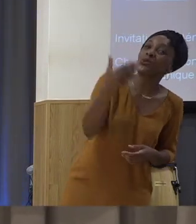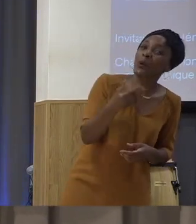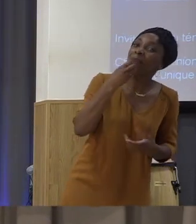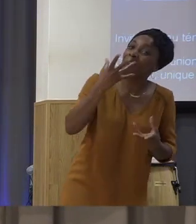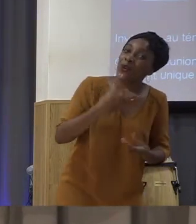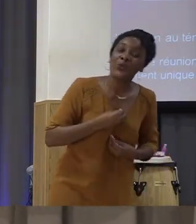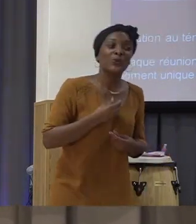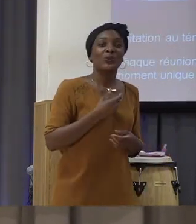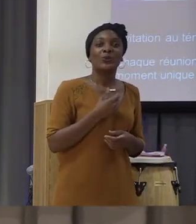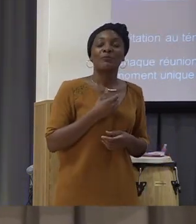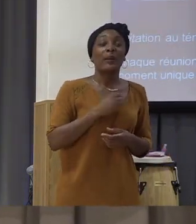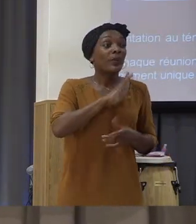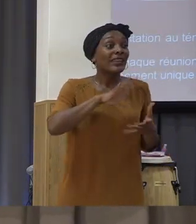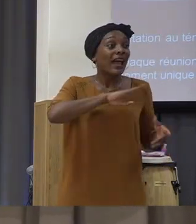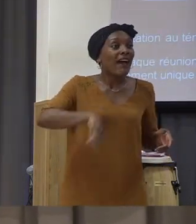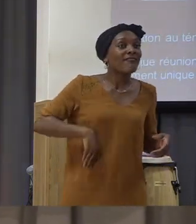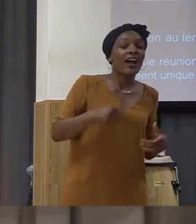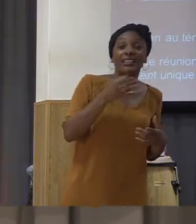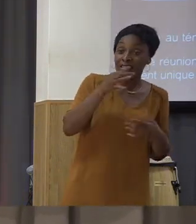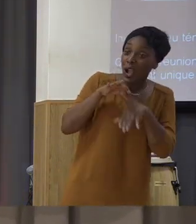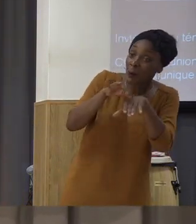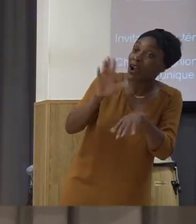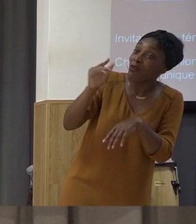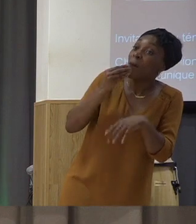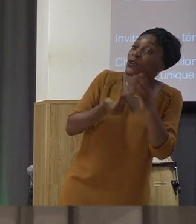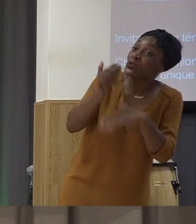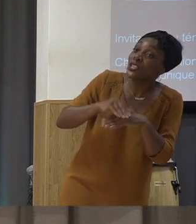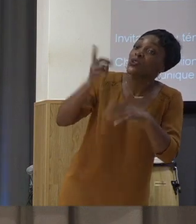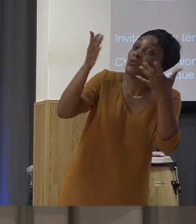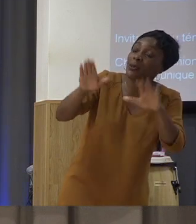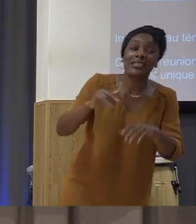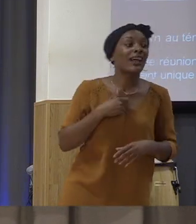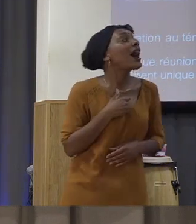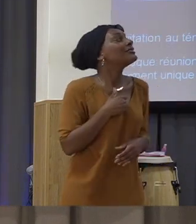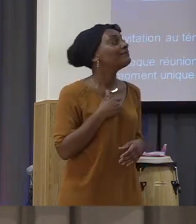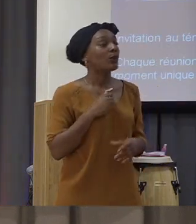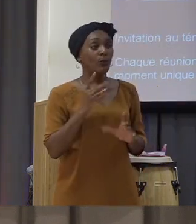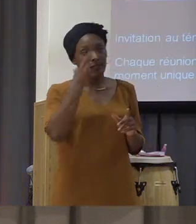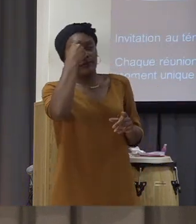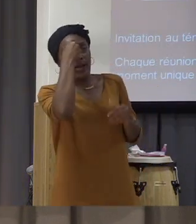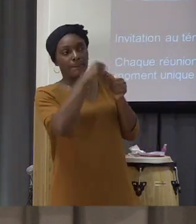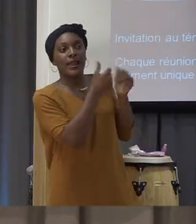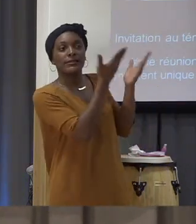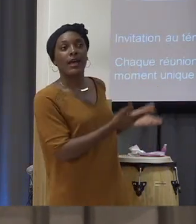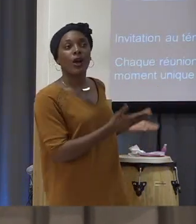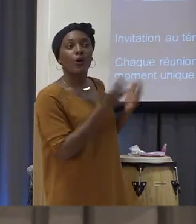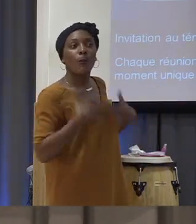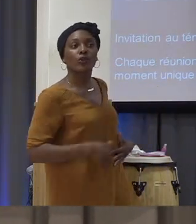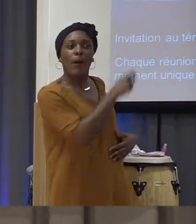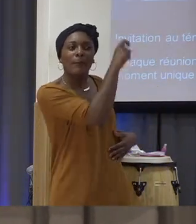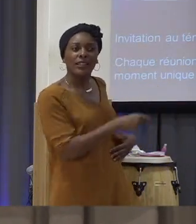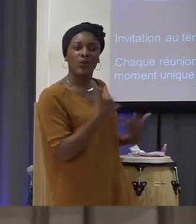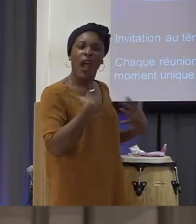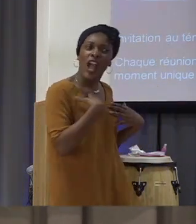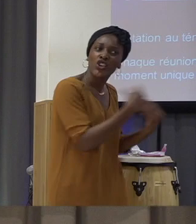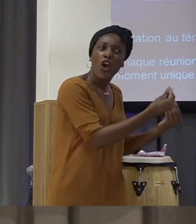vous peut-être qui lui direz un mot à la sortie, et la personne, c'est peut-être ça qu'elle va retenir de cette journée. Elle va retenir que là, j'ai été